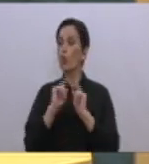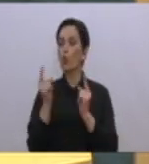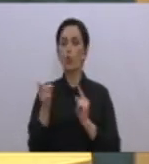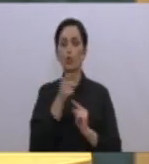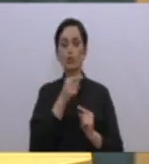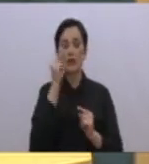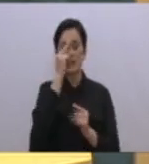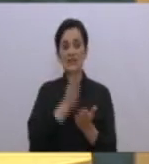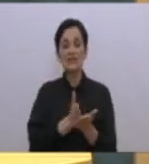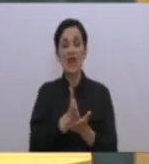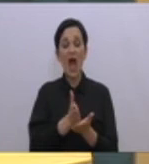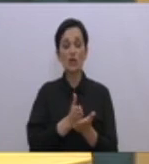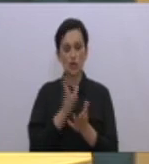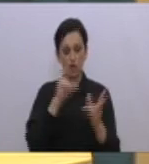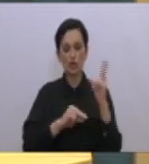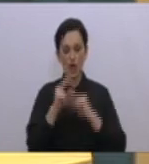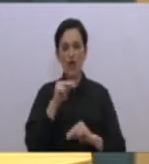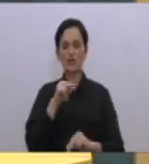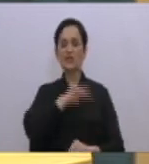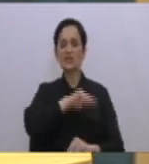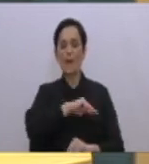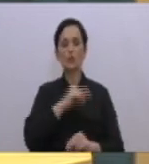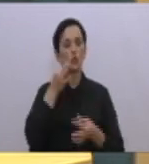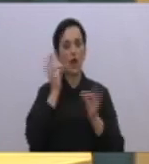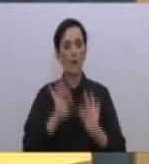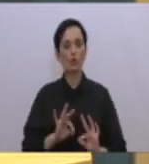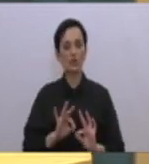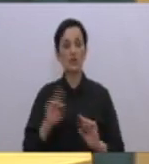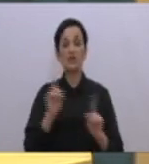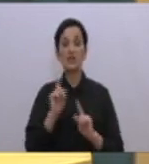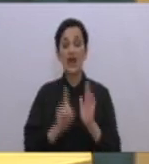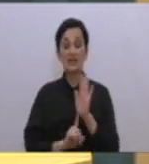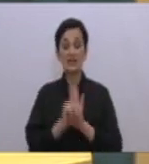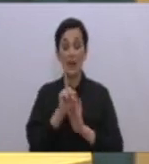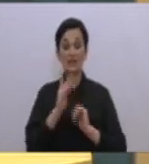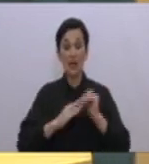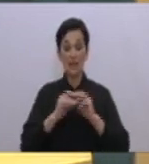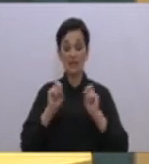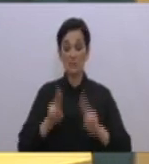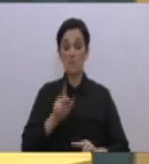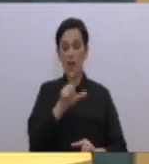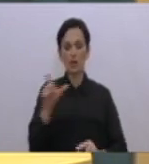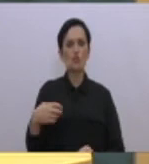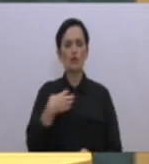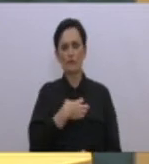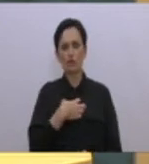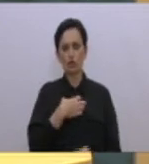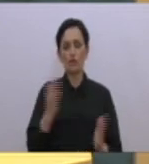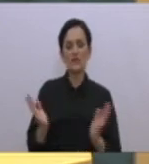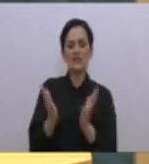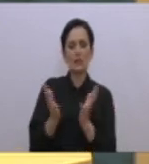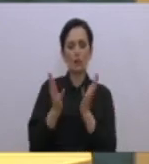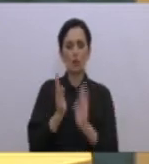გავლილი სტაჟირება ჩაითვლება სამსახურებრივ გამოცდილებად, რაც დამწყები სპეციალისტებისთვის მნიშვნელოვანი სტიმული